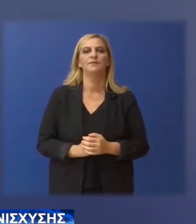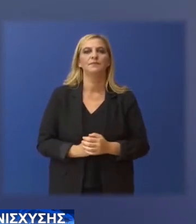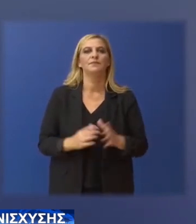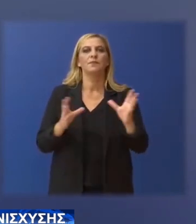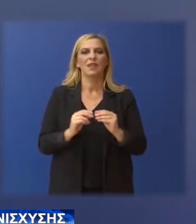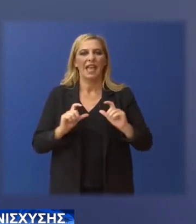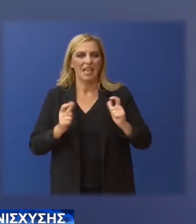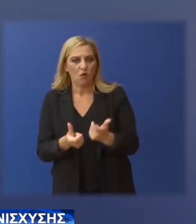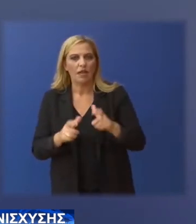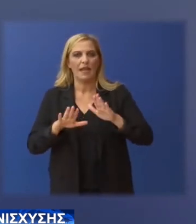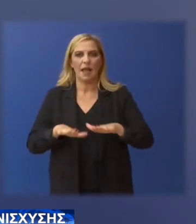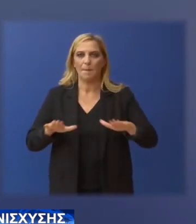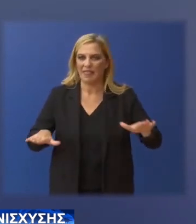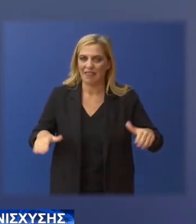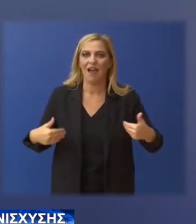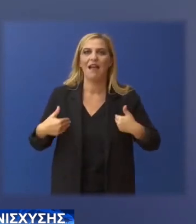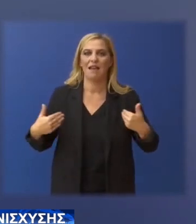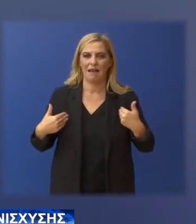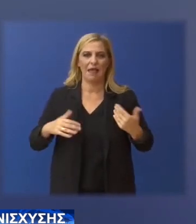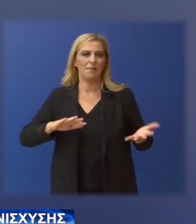οικογένειες με παιδιά και τους νέους, σε